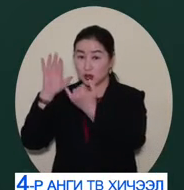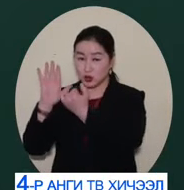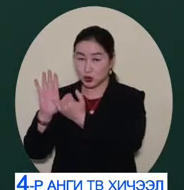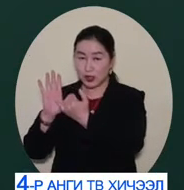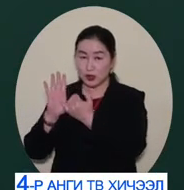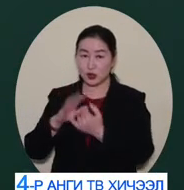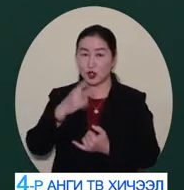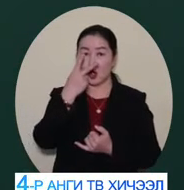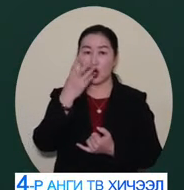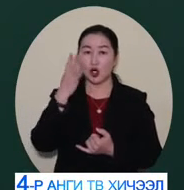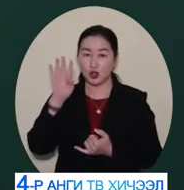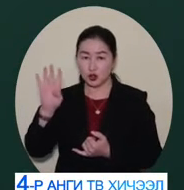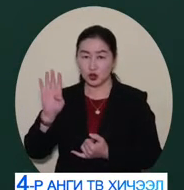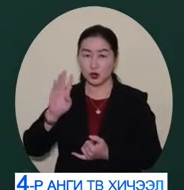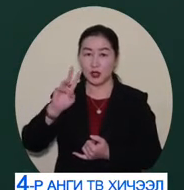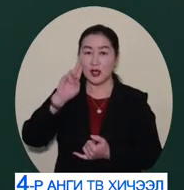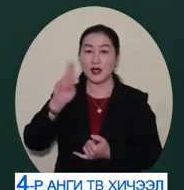квадрат сантиметр.